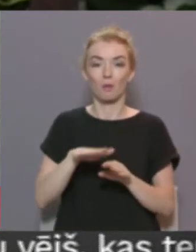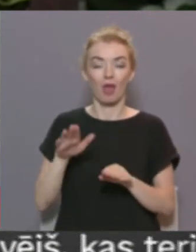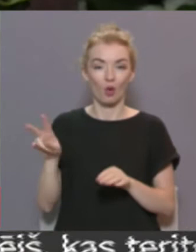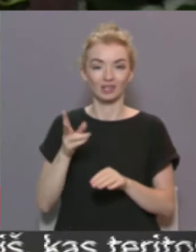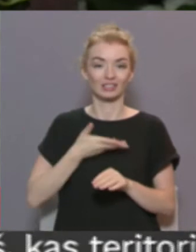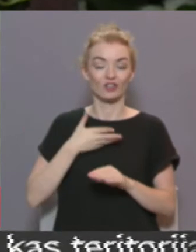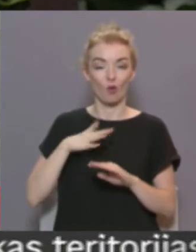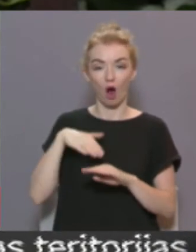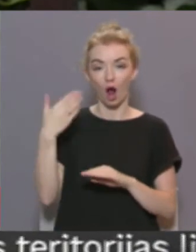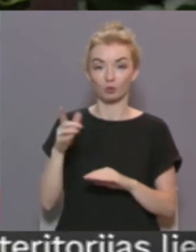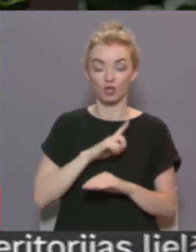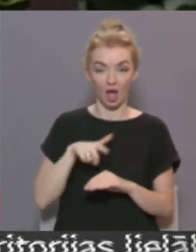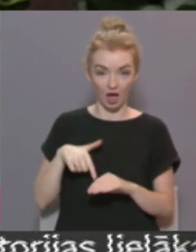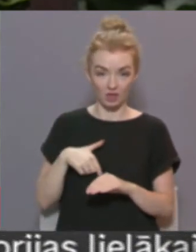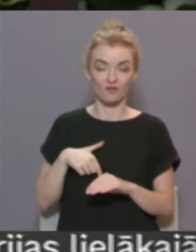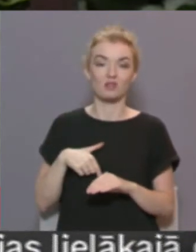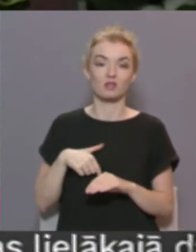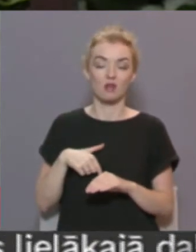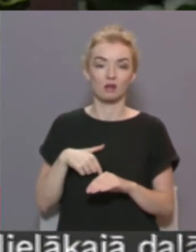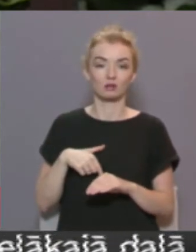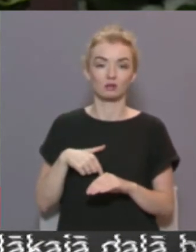bērnus piesaistīt vienai